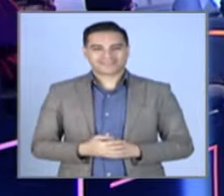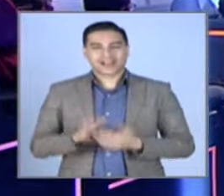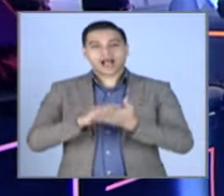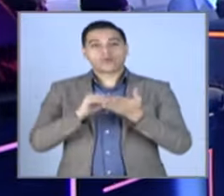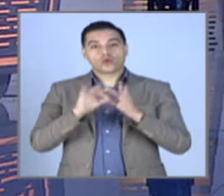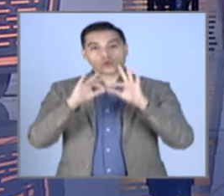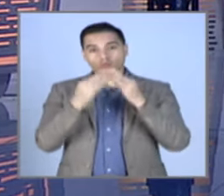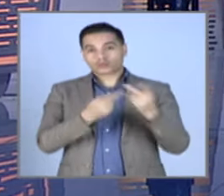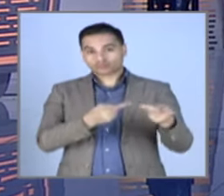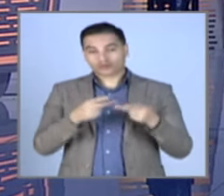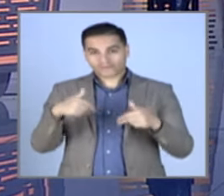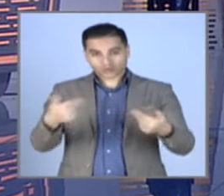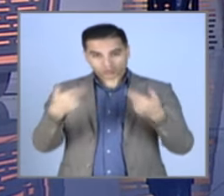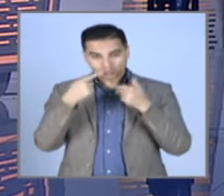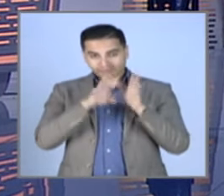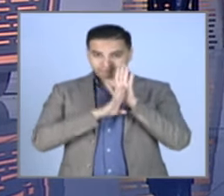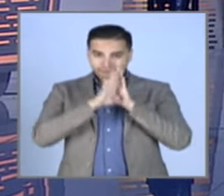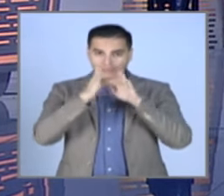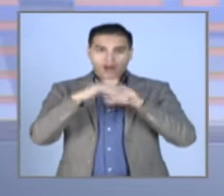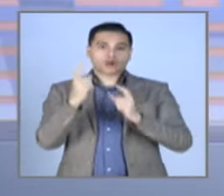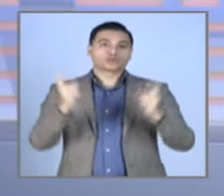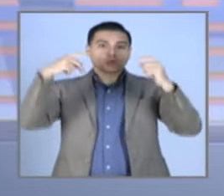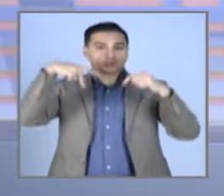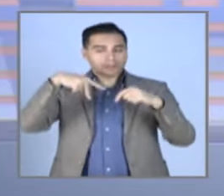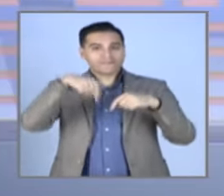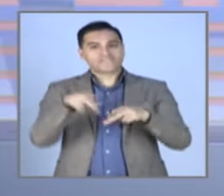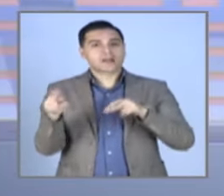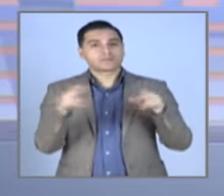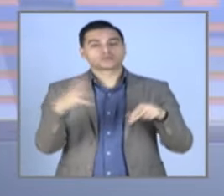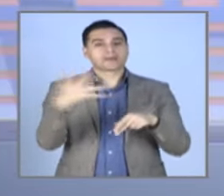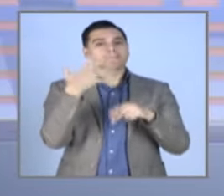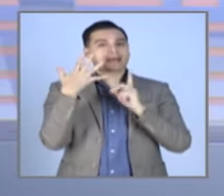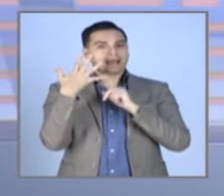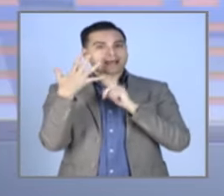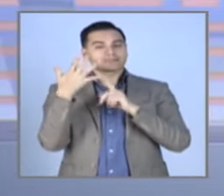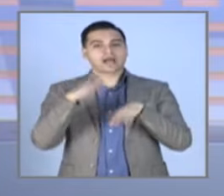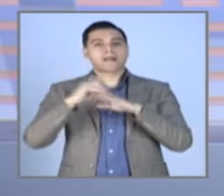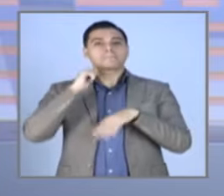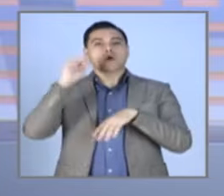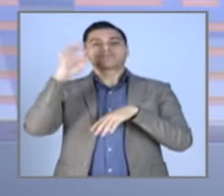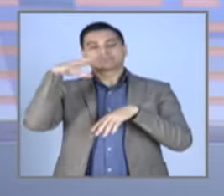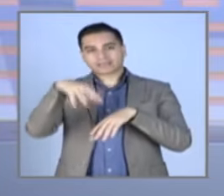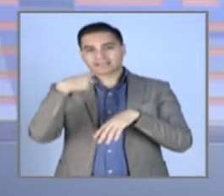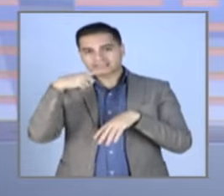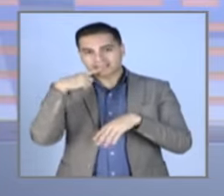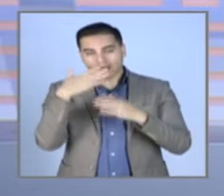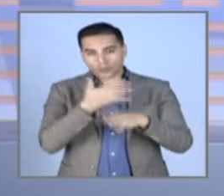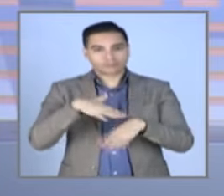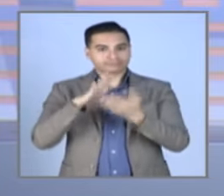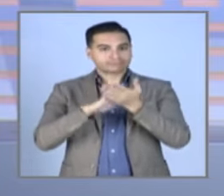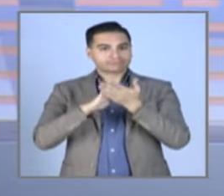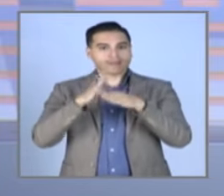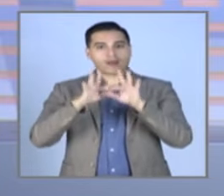أول عيلة مشرفانا في الاستوديو وصلوا لدور الثمانية في الموسم الخامس من محافظة اسكندرية، نرحب كلنا